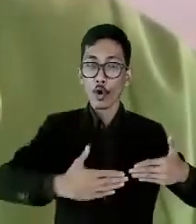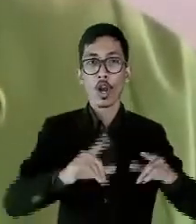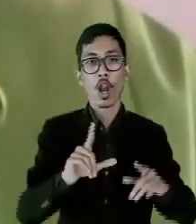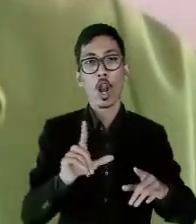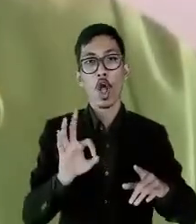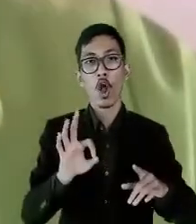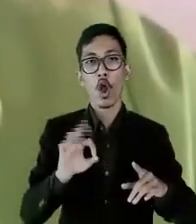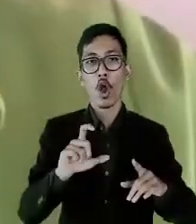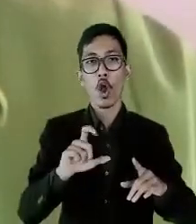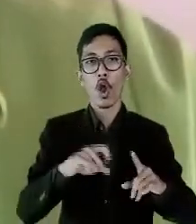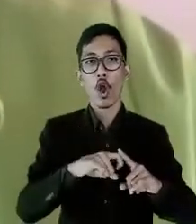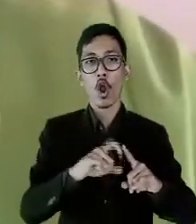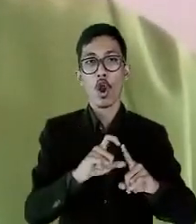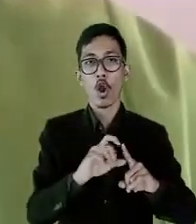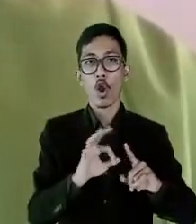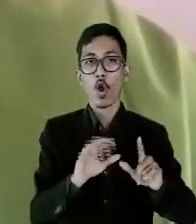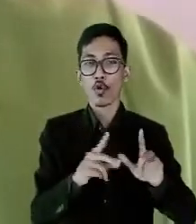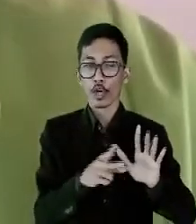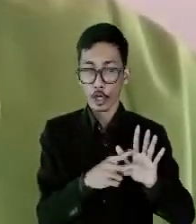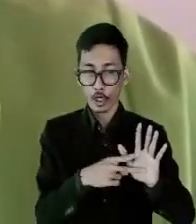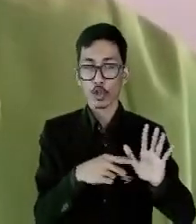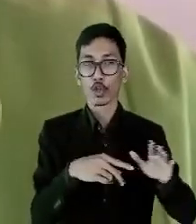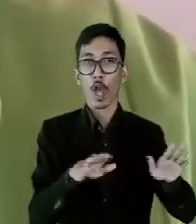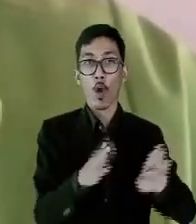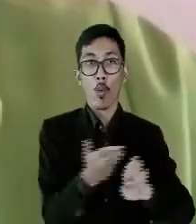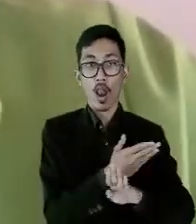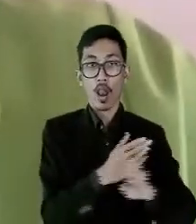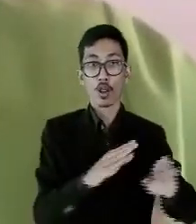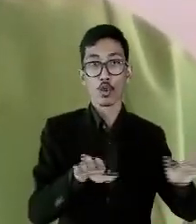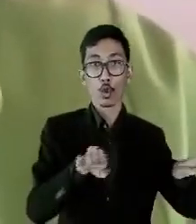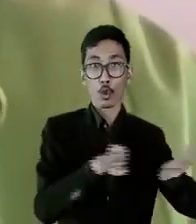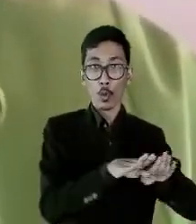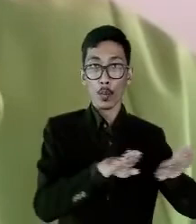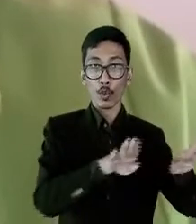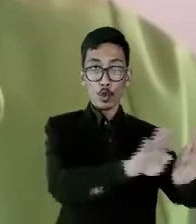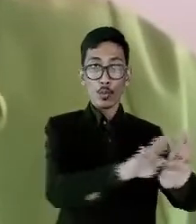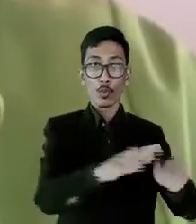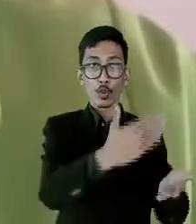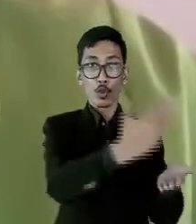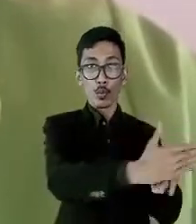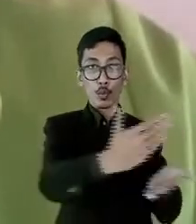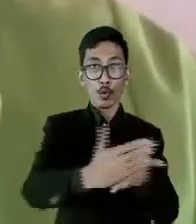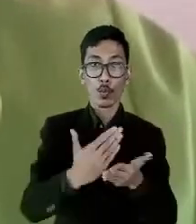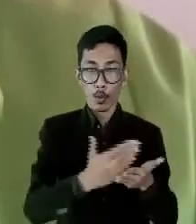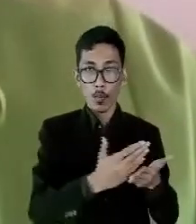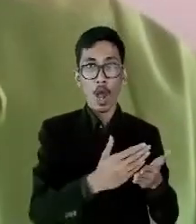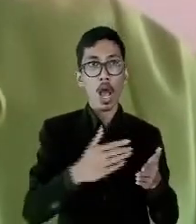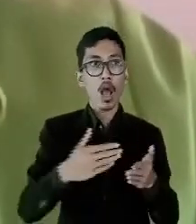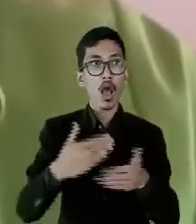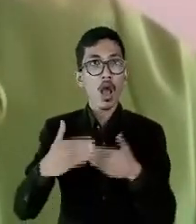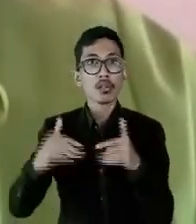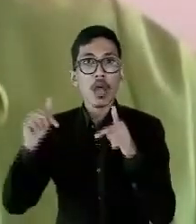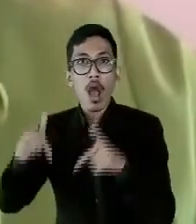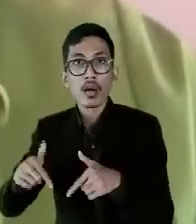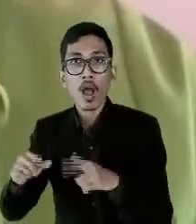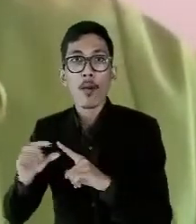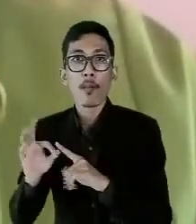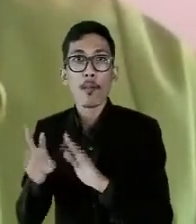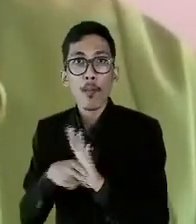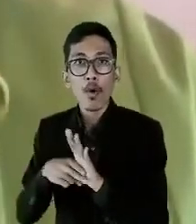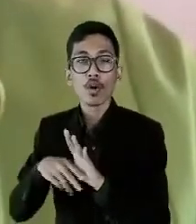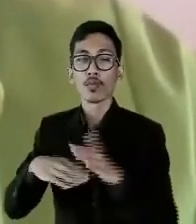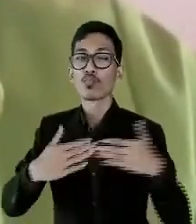olahraga, ini sudah. Kita memang yang risiko adalah jaga jarak, yang tidak bisa kita